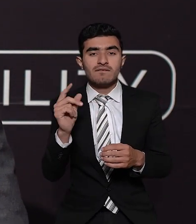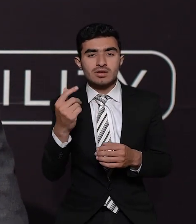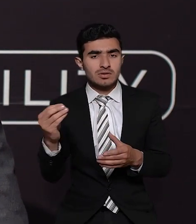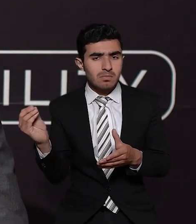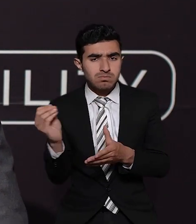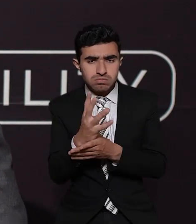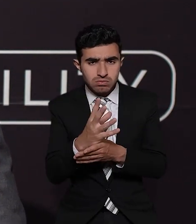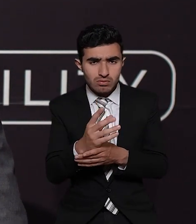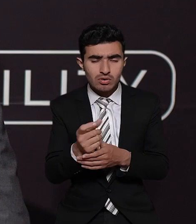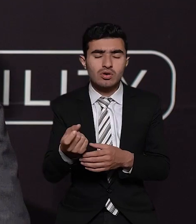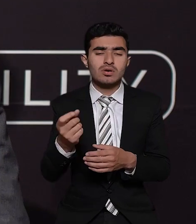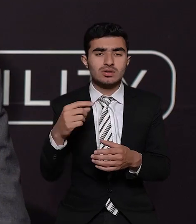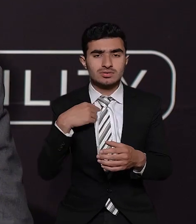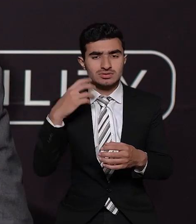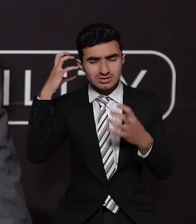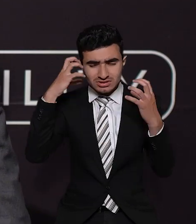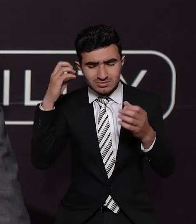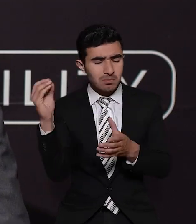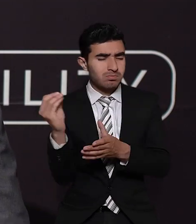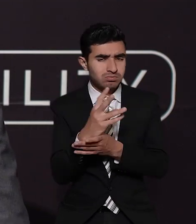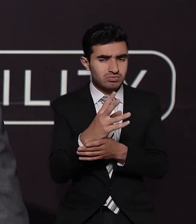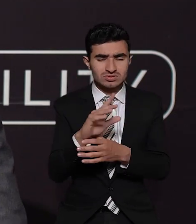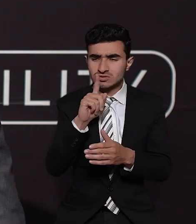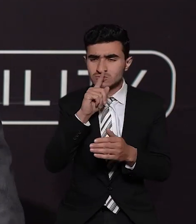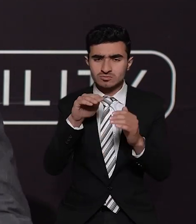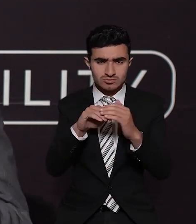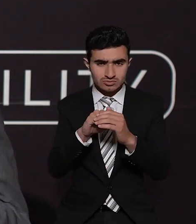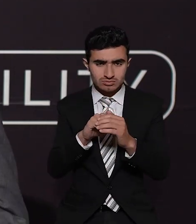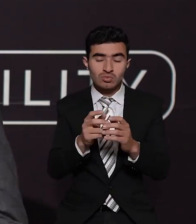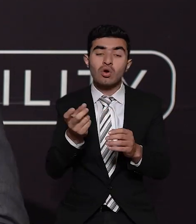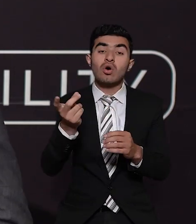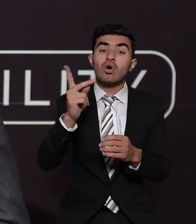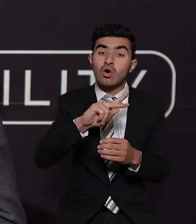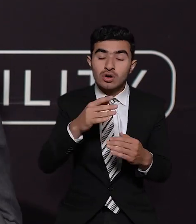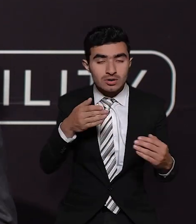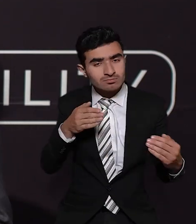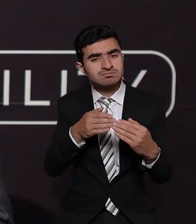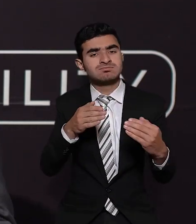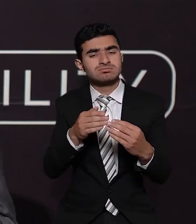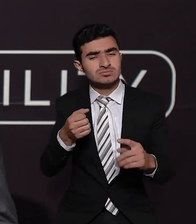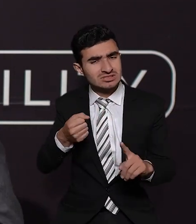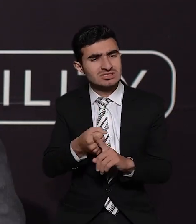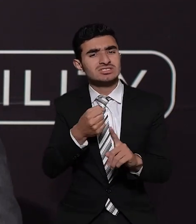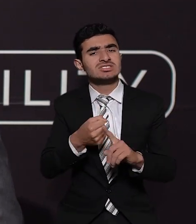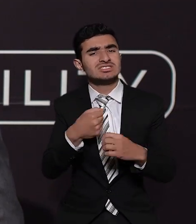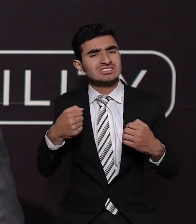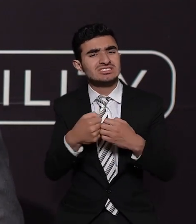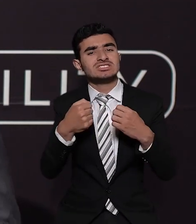کرنا یا لڑنا۔ تو اس کا یہ کہنا تھا کہ یہ جو رد عمل ہم نے سیکھا ہے،